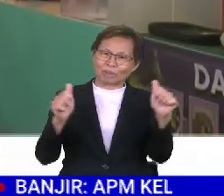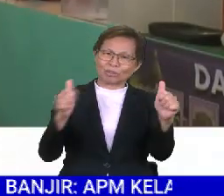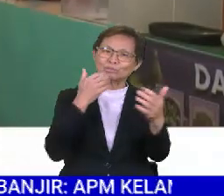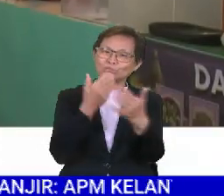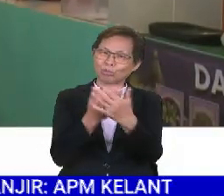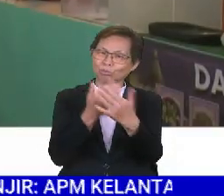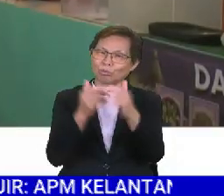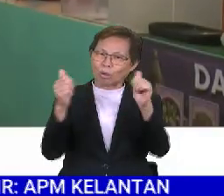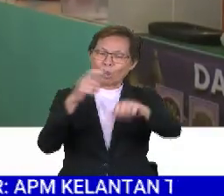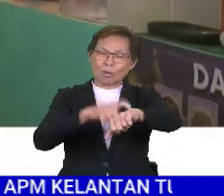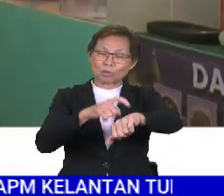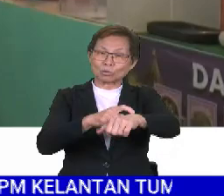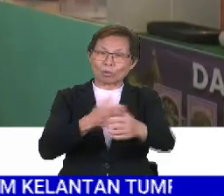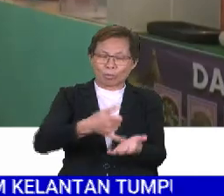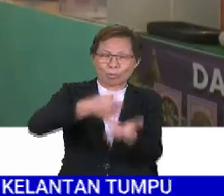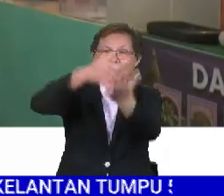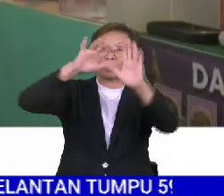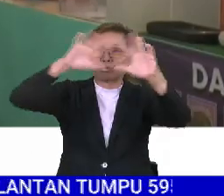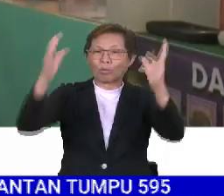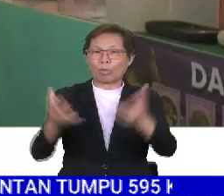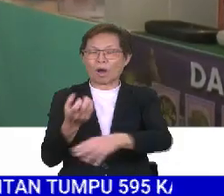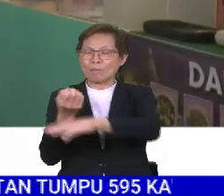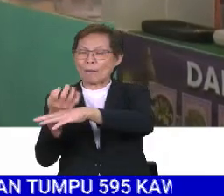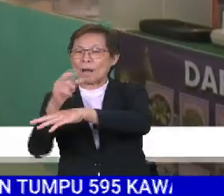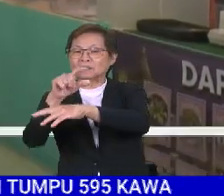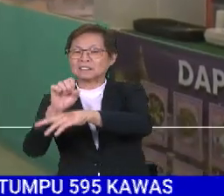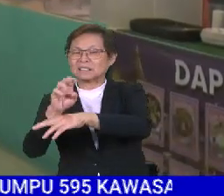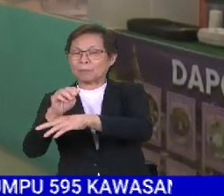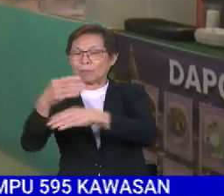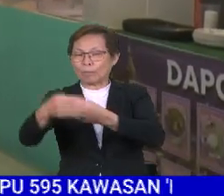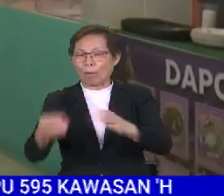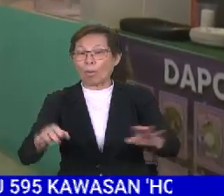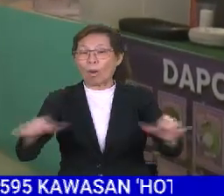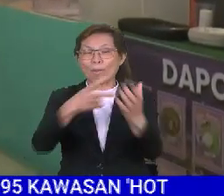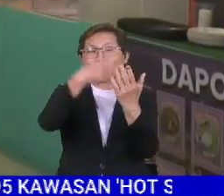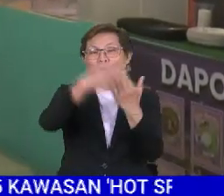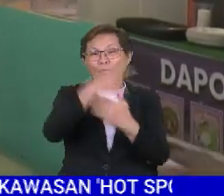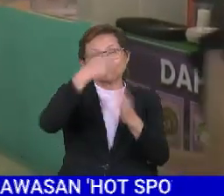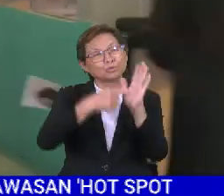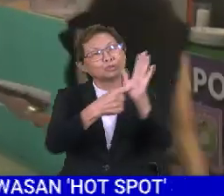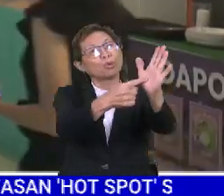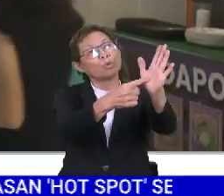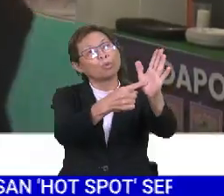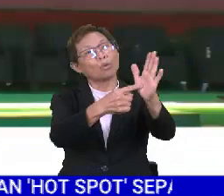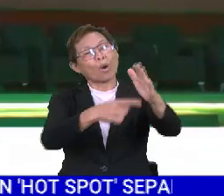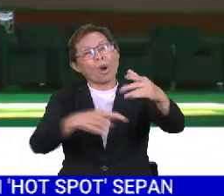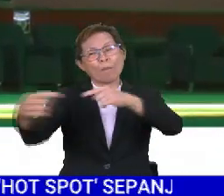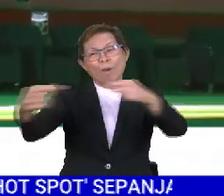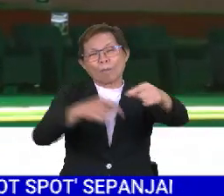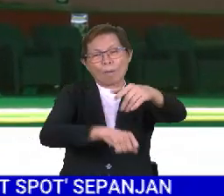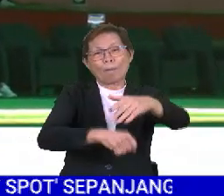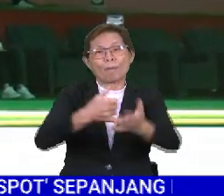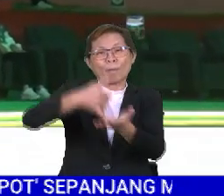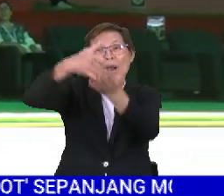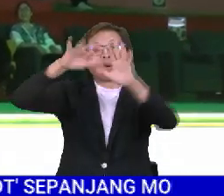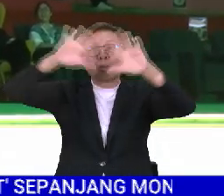lah sewaktu Piala Dunia ni, Gamebox dapat buat satu event untuk siarkan perlawanan Piala Dunia secara